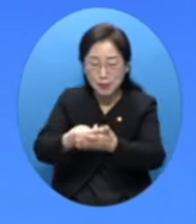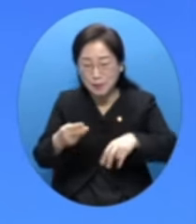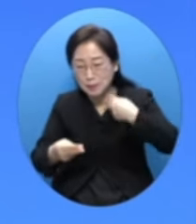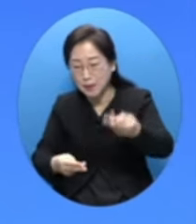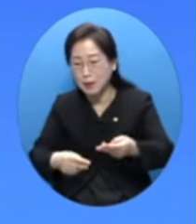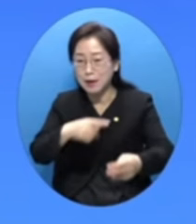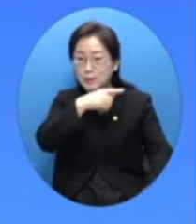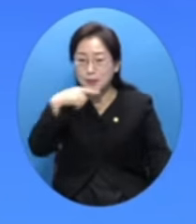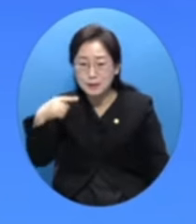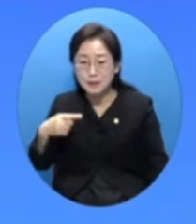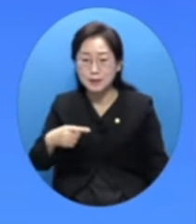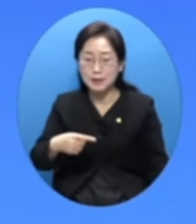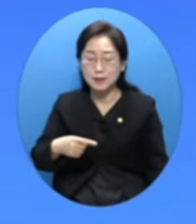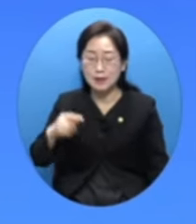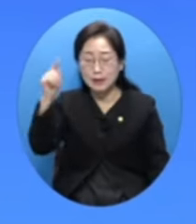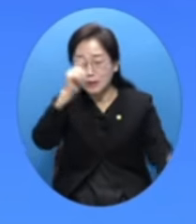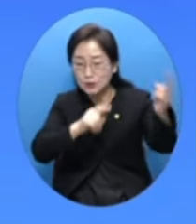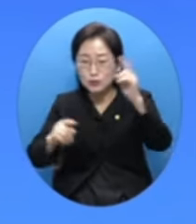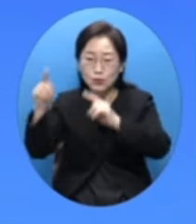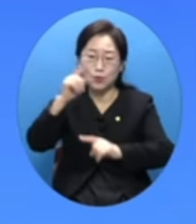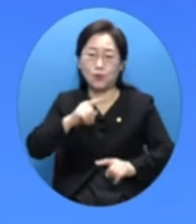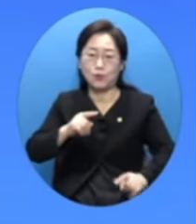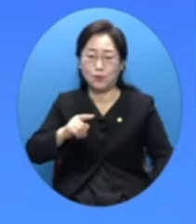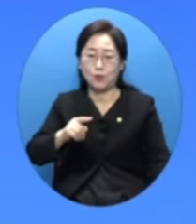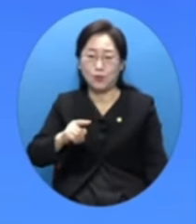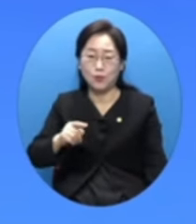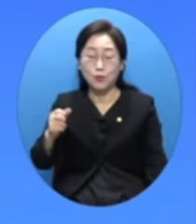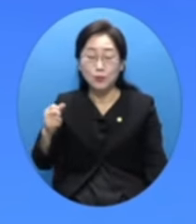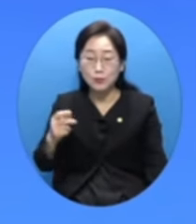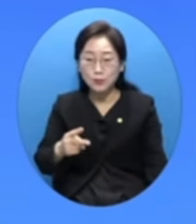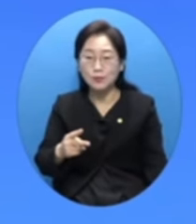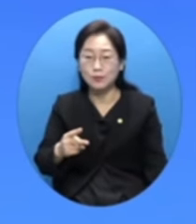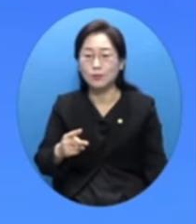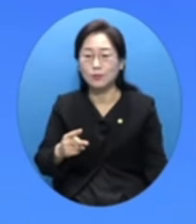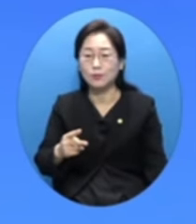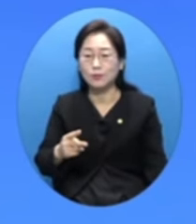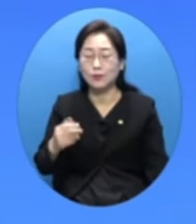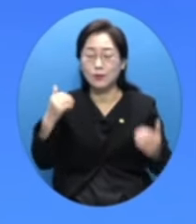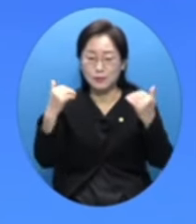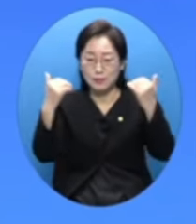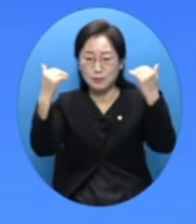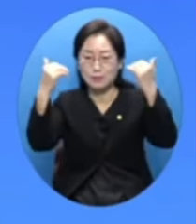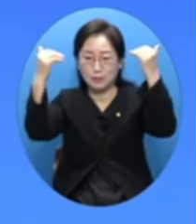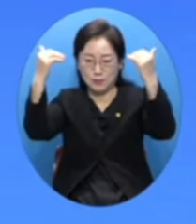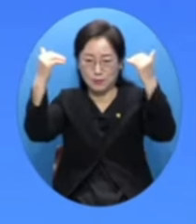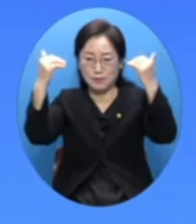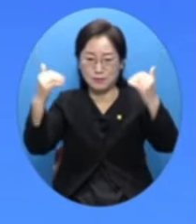나고 다치면서 또 아이가 성장하는